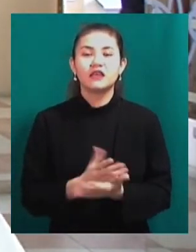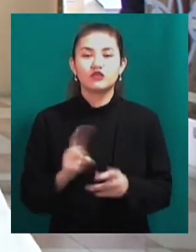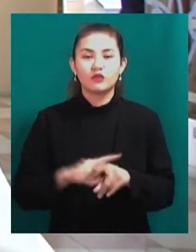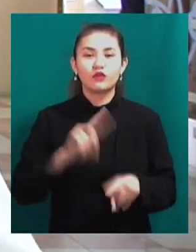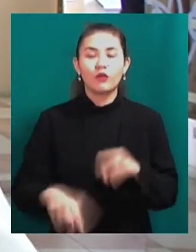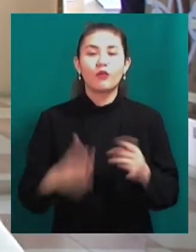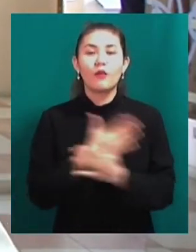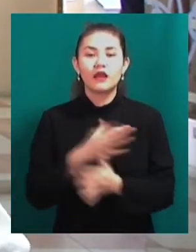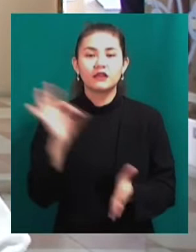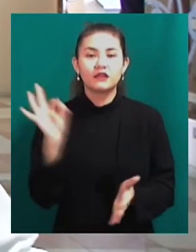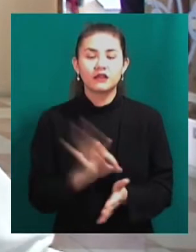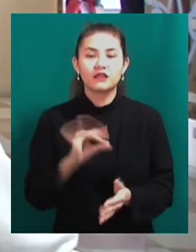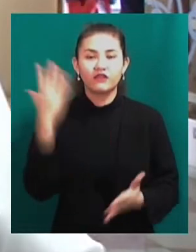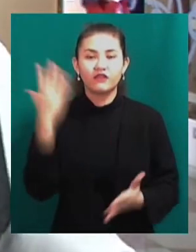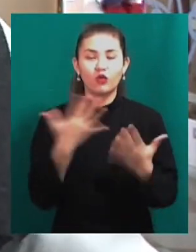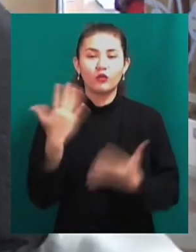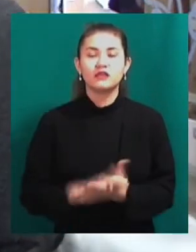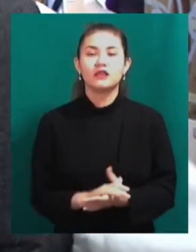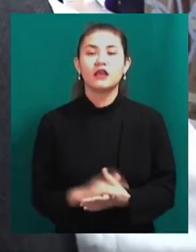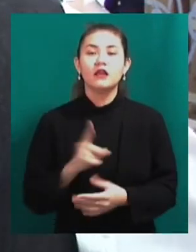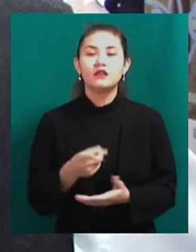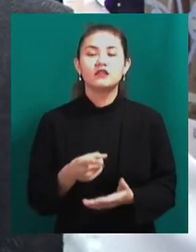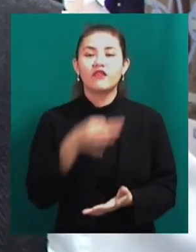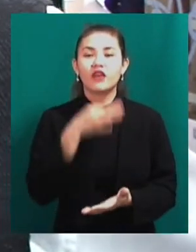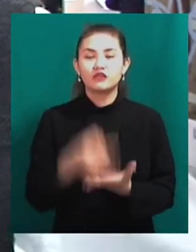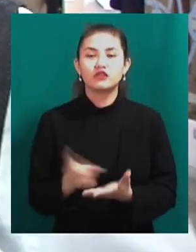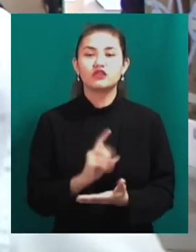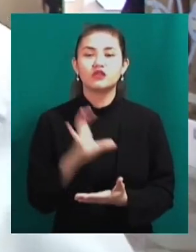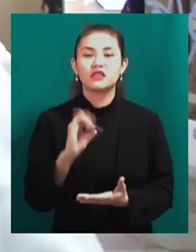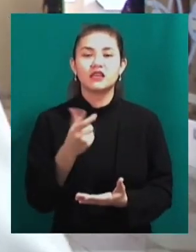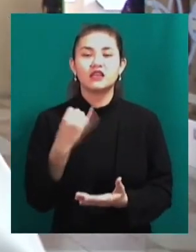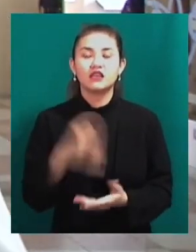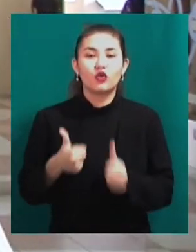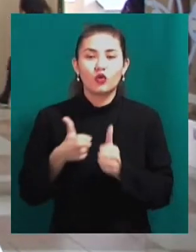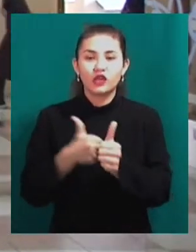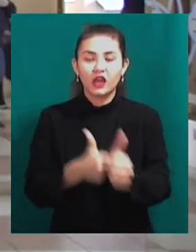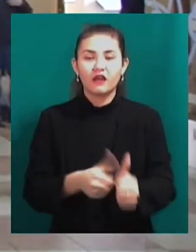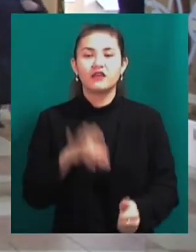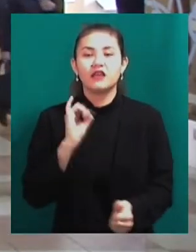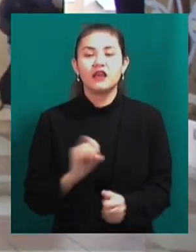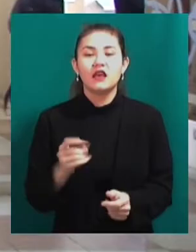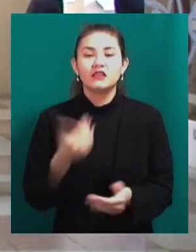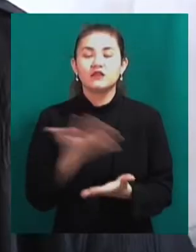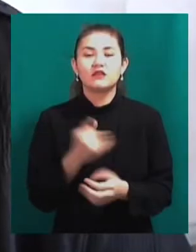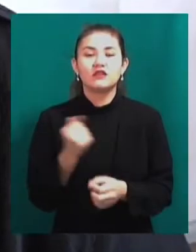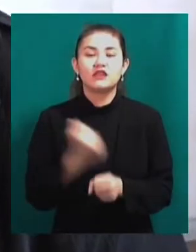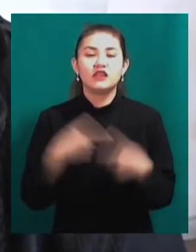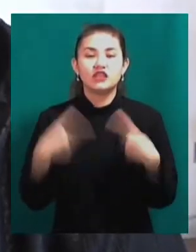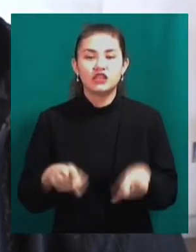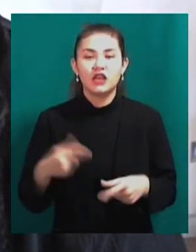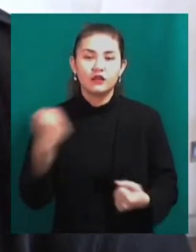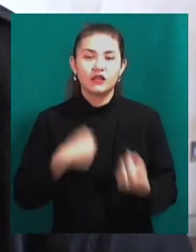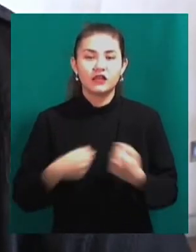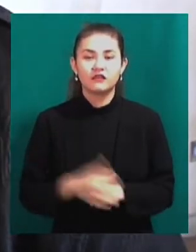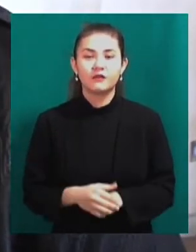втратити свідомість, таким чином, нібито стверджуючи, що Сергій його доганяв там і заподіював і якісь інші тілесні ушкодження.